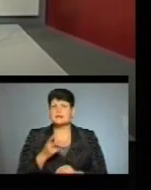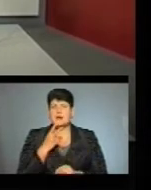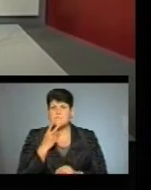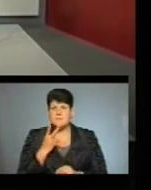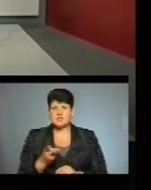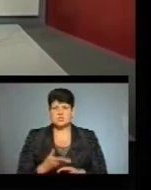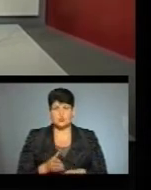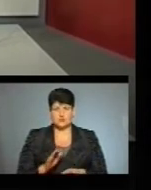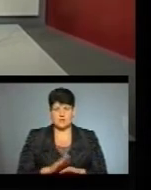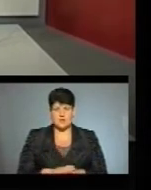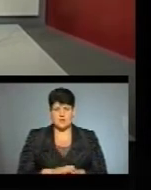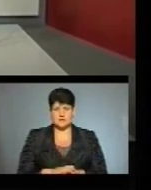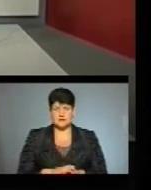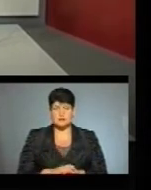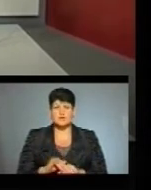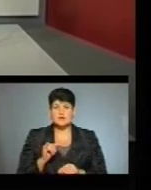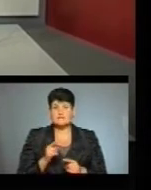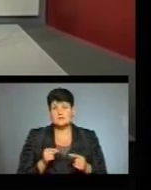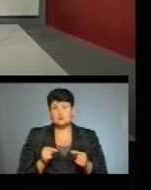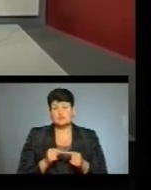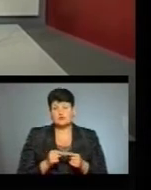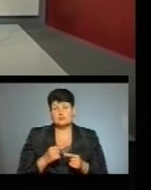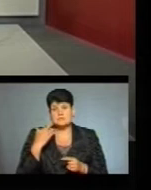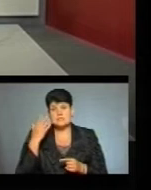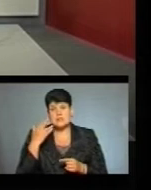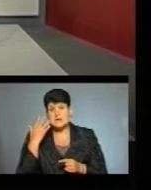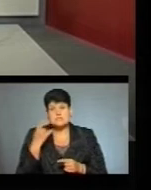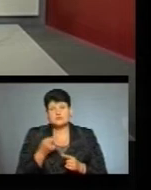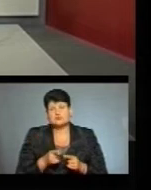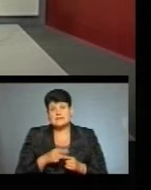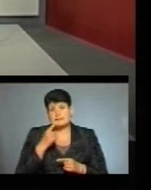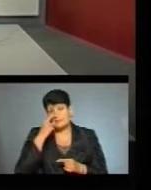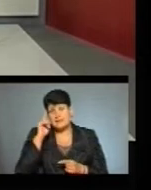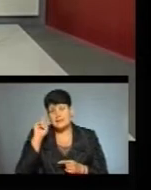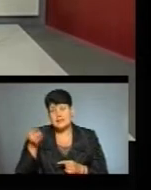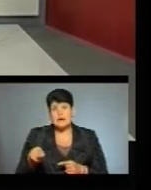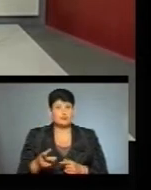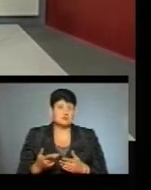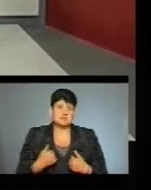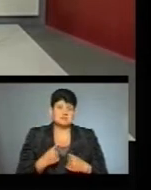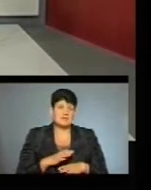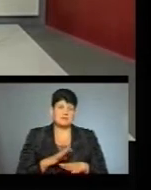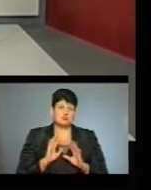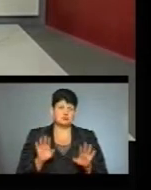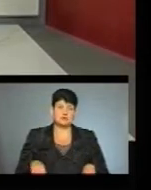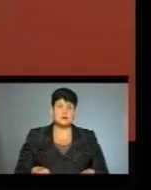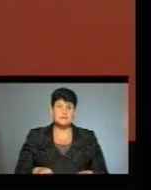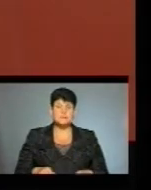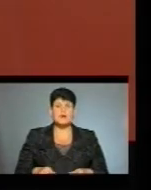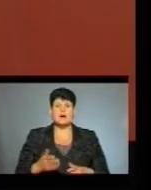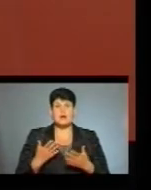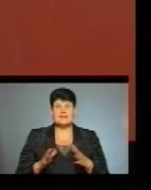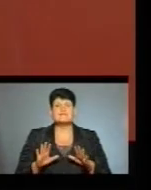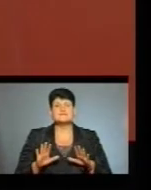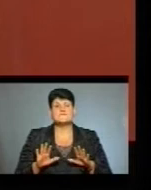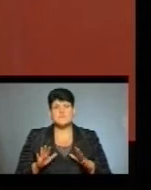її ускладнень, і відповідно здається, що це десь далеко і того з нами не буде. Але отакі от